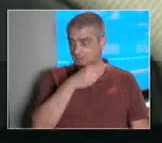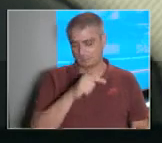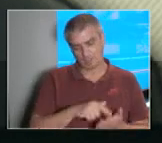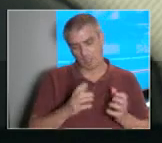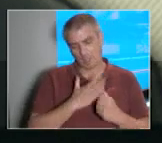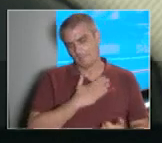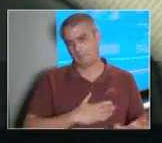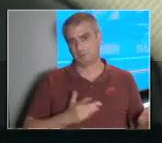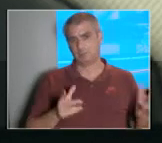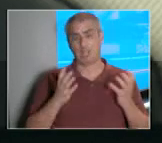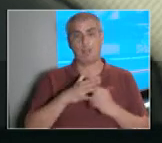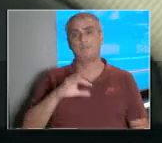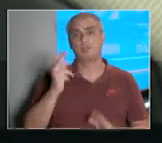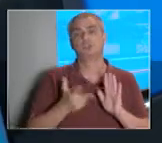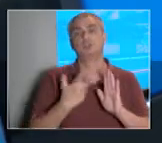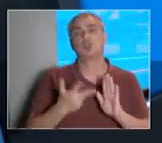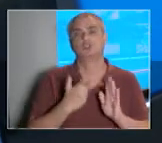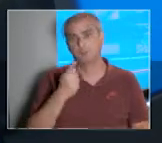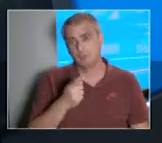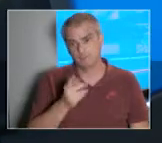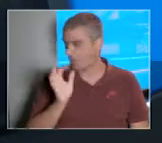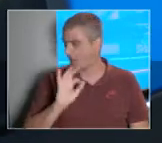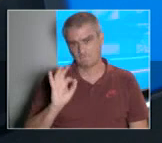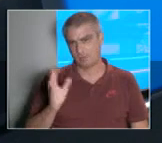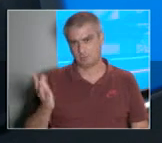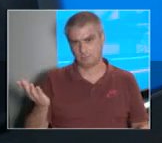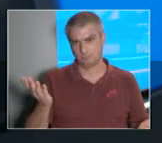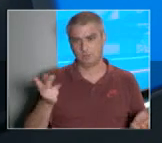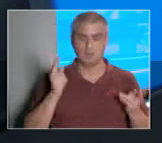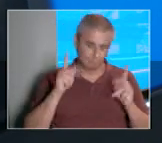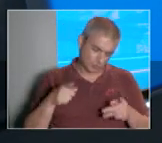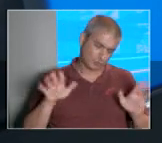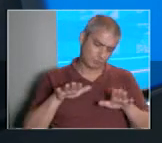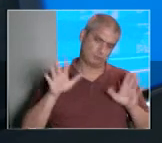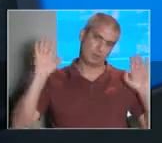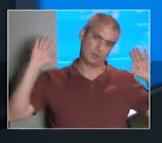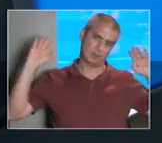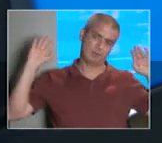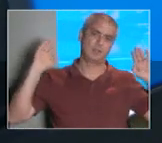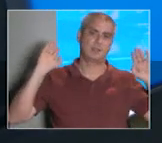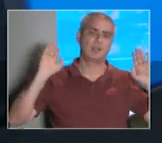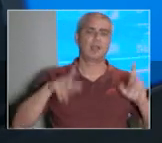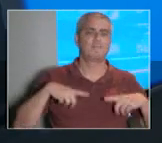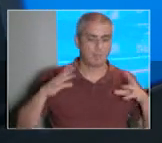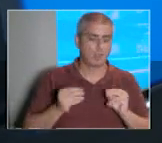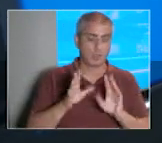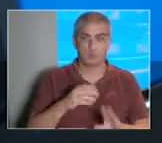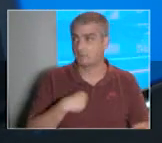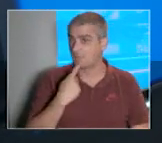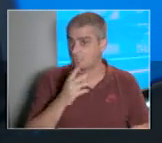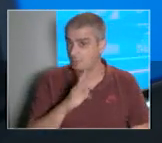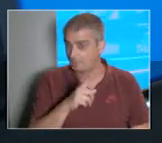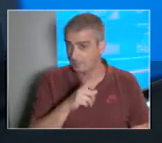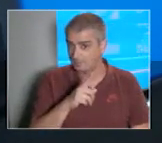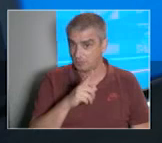העם רצה, העם בחר 3 פעמים, לאף אחד לא לבד אפשרות, ויש בזה הממשלה שחייבת להיות, וחייבים לחיות עם זה. ואני אומר שנתניהו,